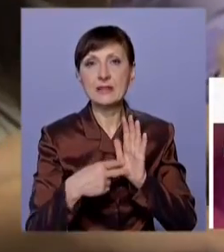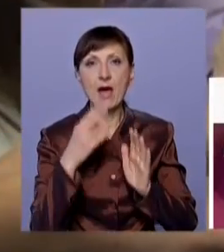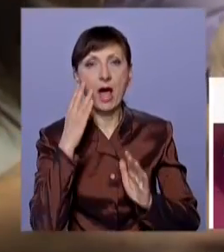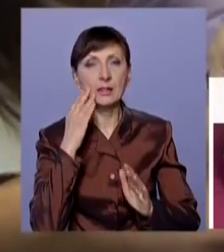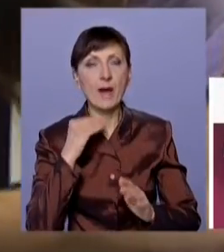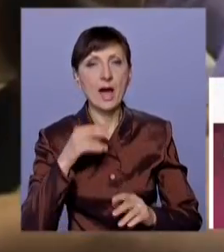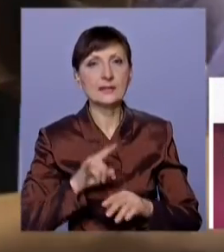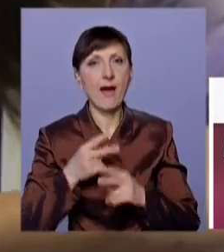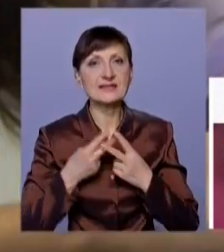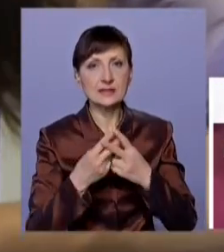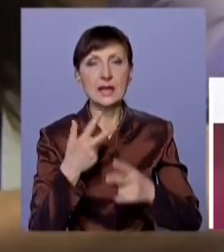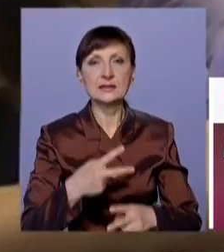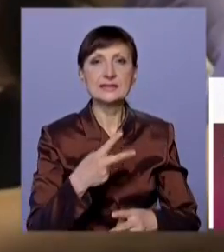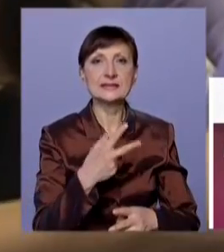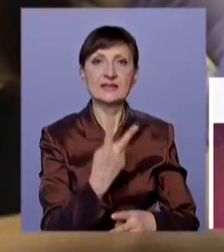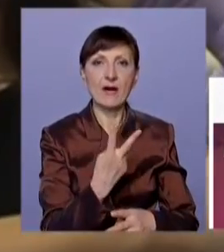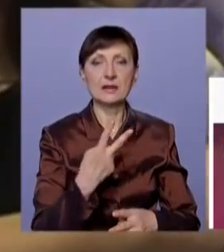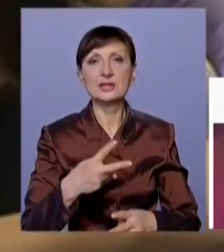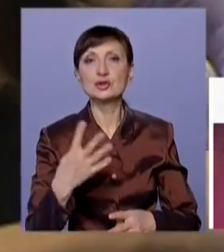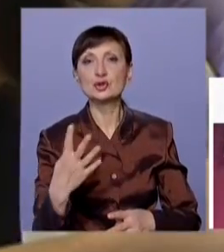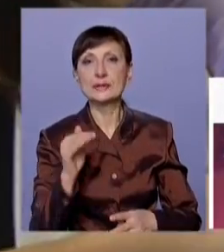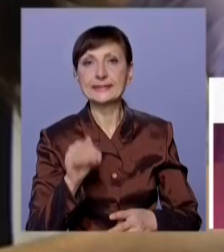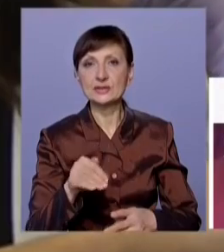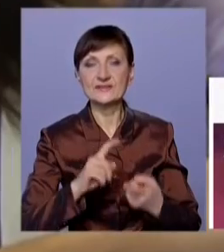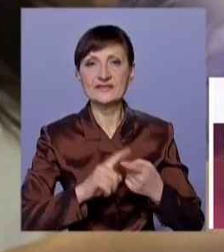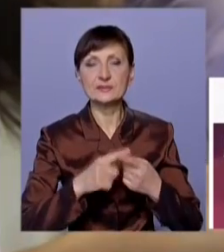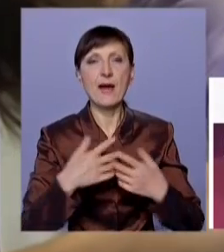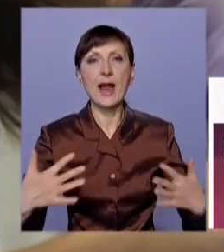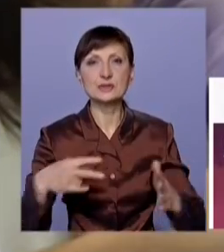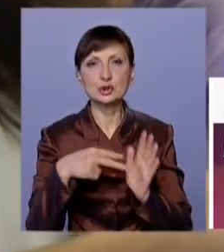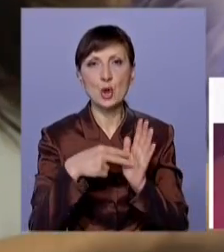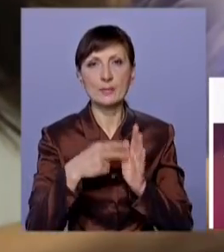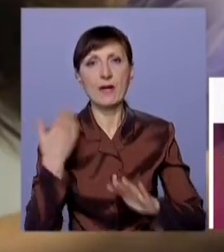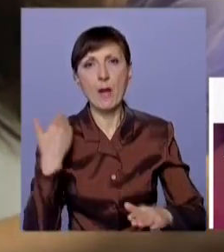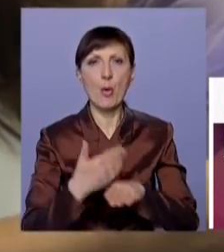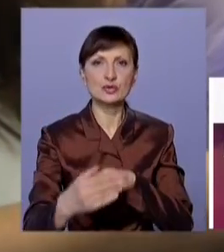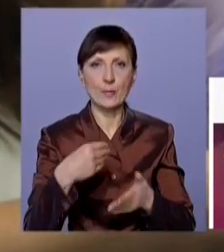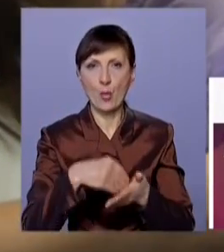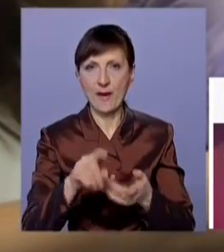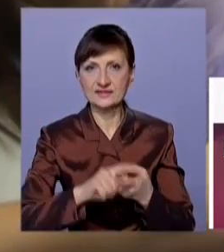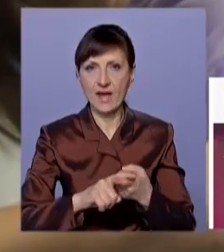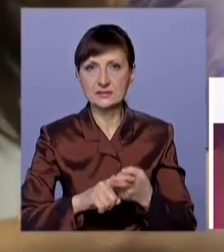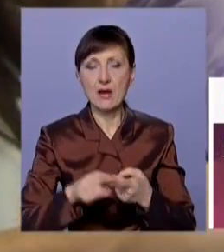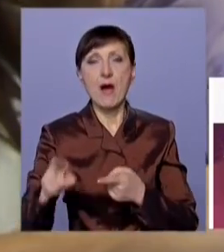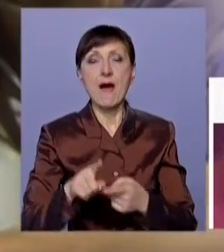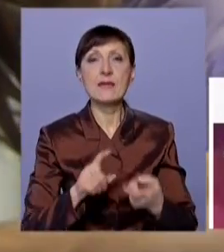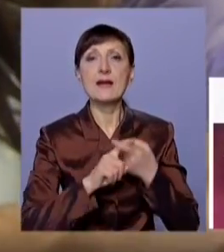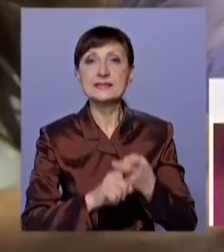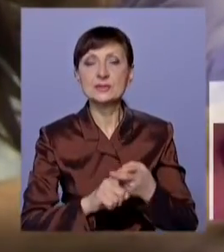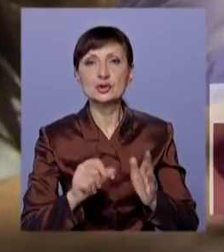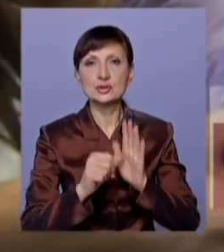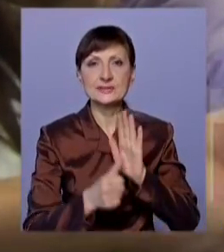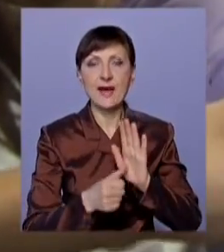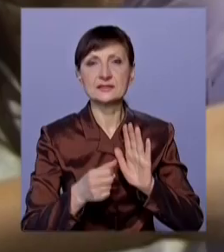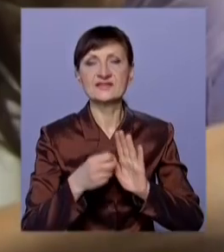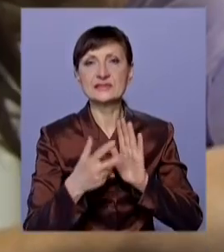нее 32-34 тысячи, в зависимости, там разная стоимость заранее, позже покупаешь и так далее. Они ориентируются, что на